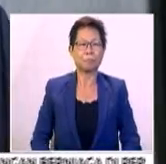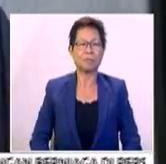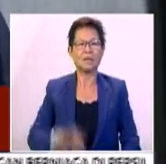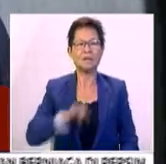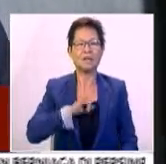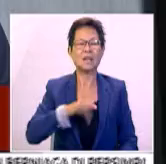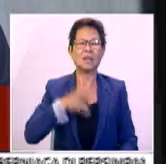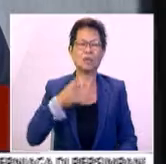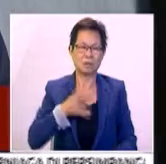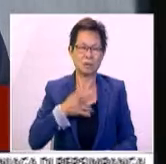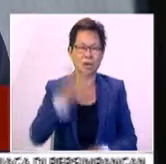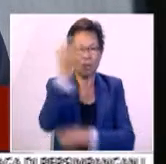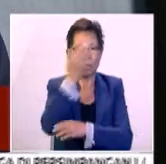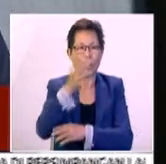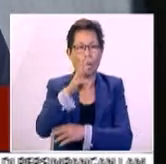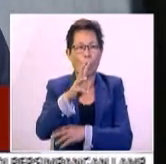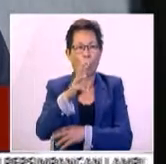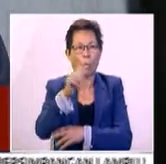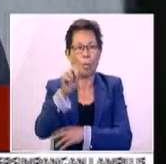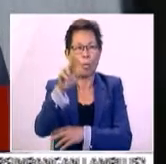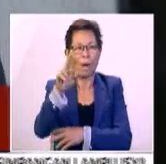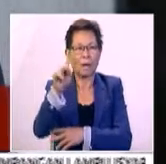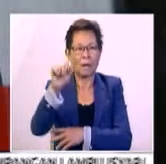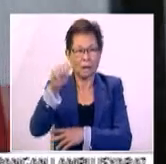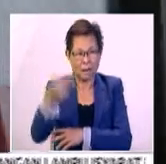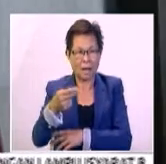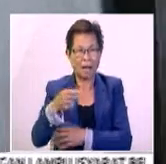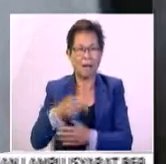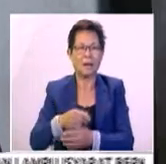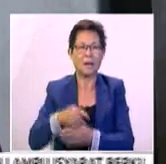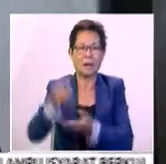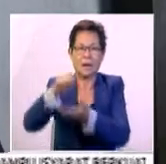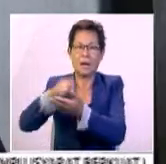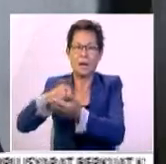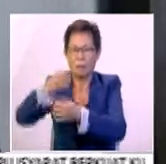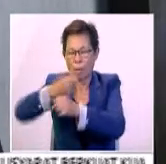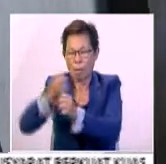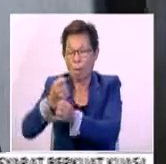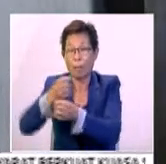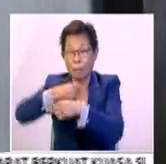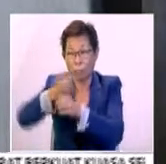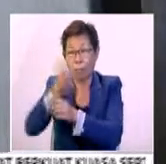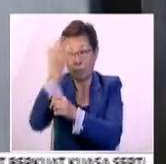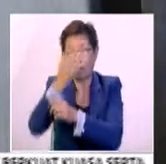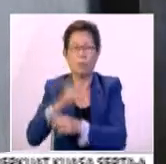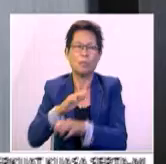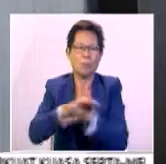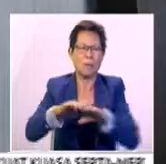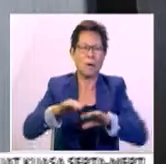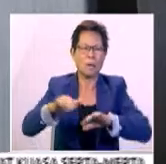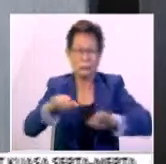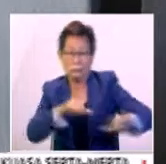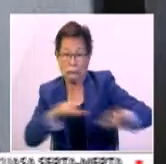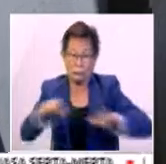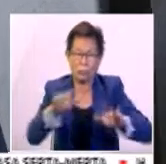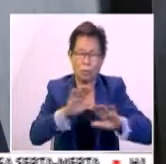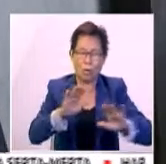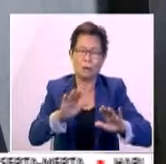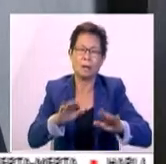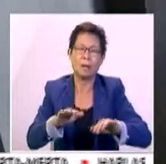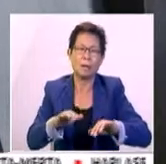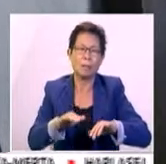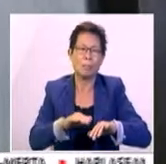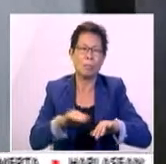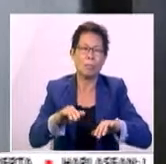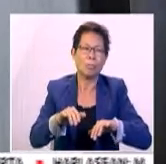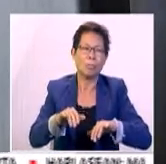ini seperti yang penerbit tadi pun ada cakap bahawa filem ini bukanlah satu filem aksi, bukan juga filem